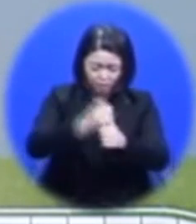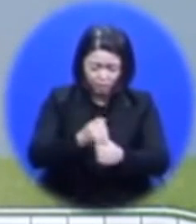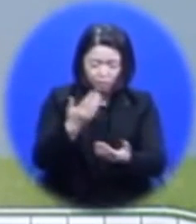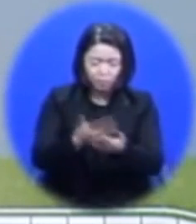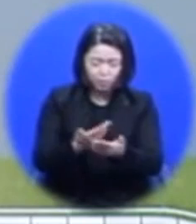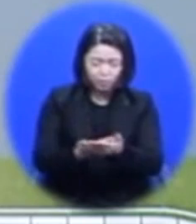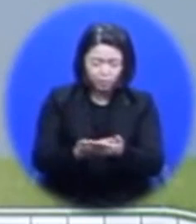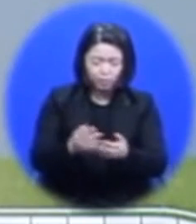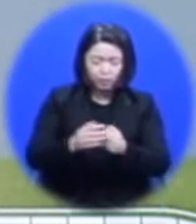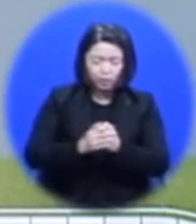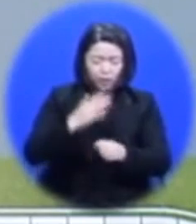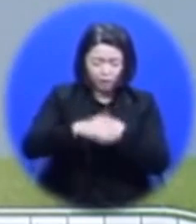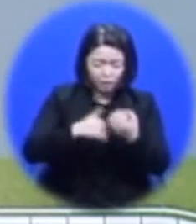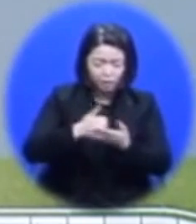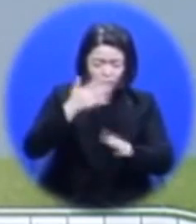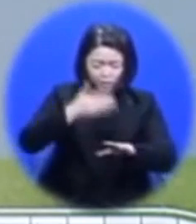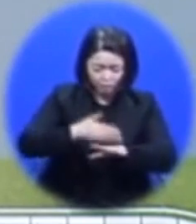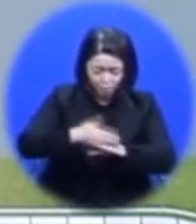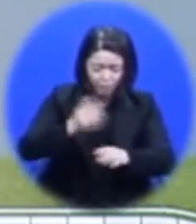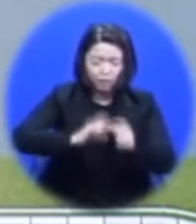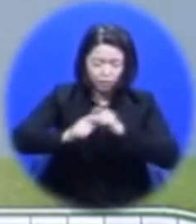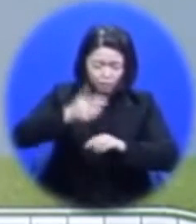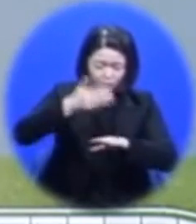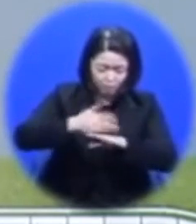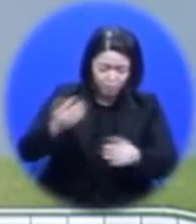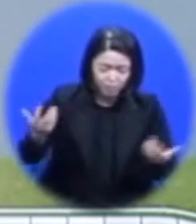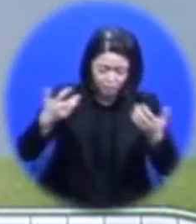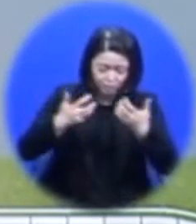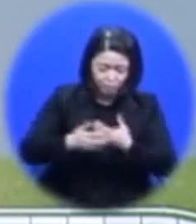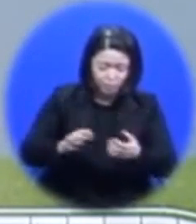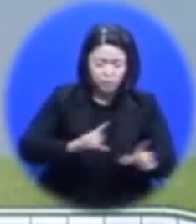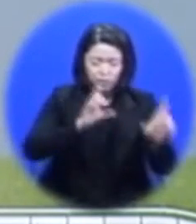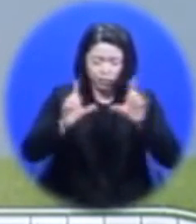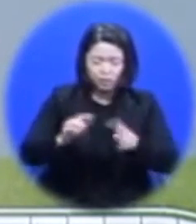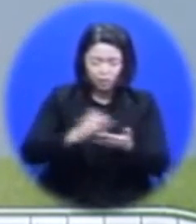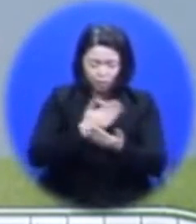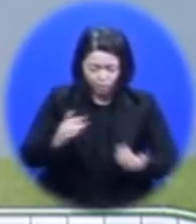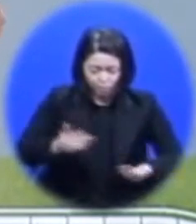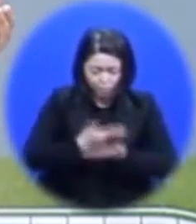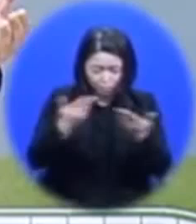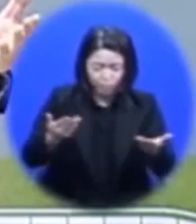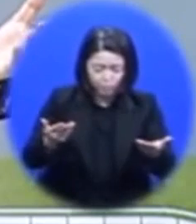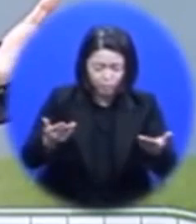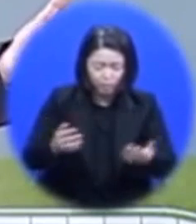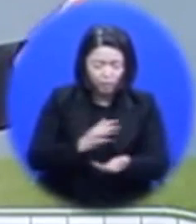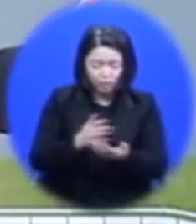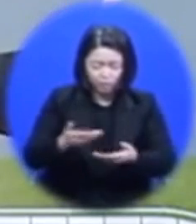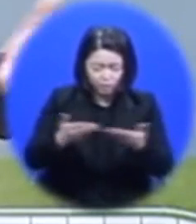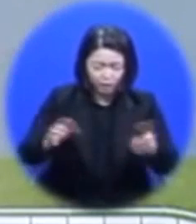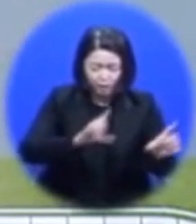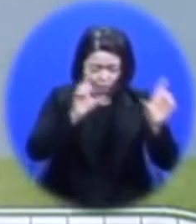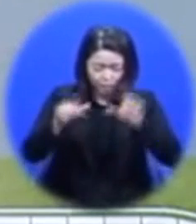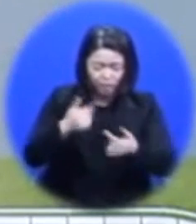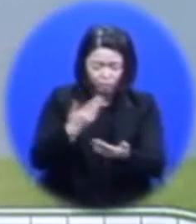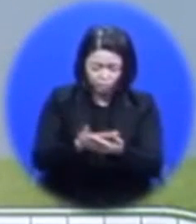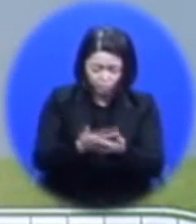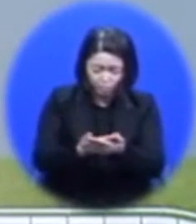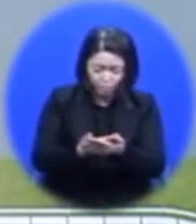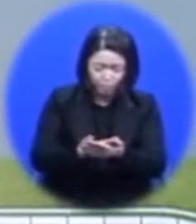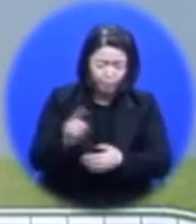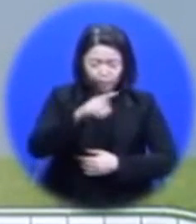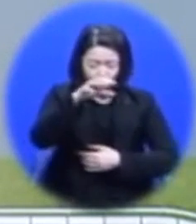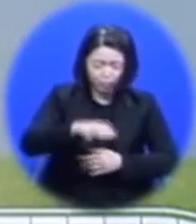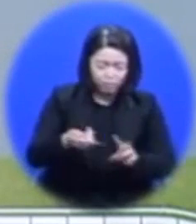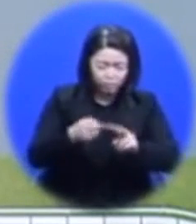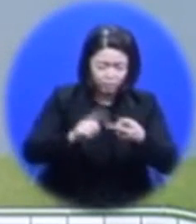주소서. 하나님, 감사에 감사가 넘치는 삶, 나누어주고 풍성히 베풀어주는 삶을 살게 해주소서.